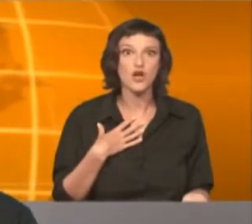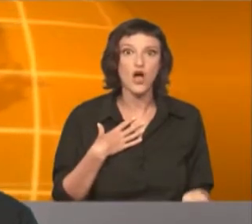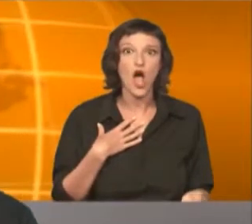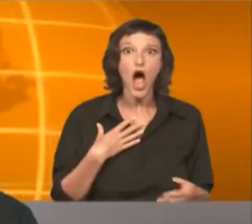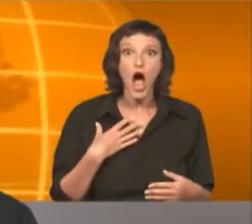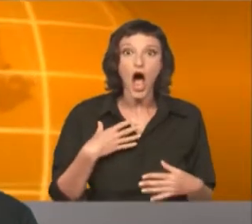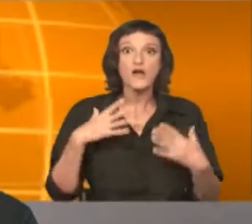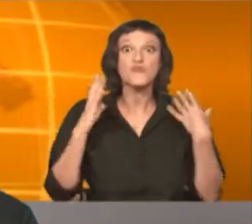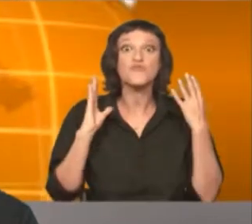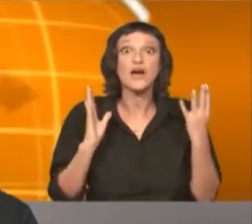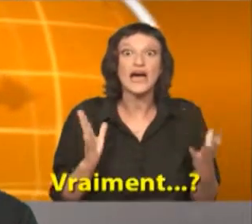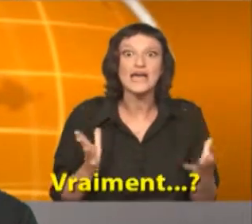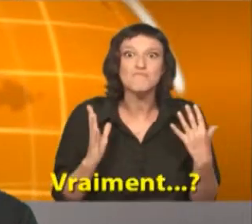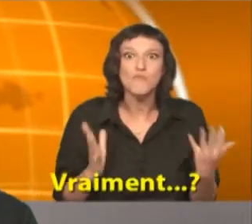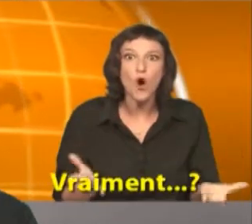chose?